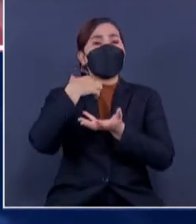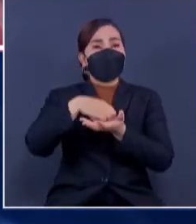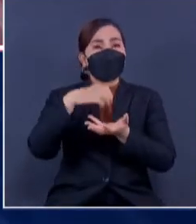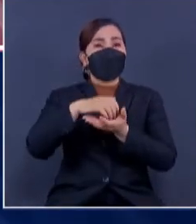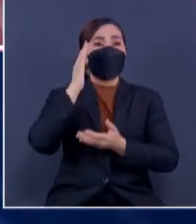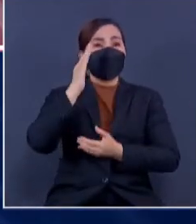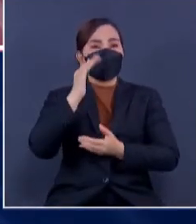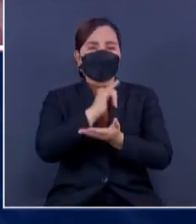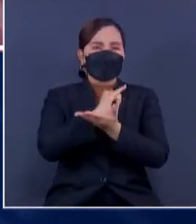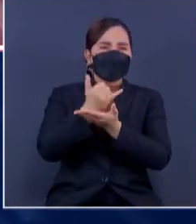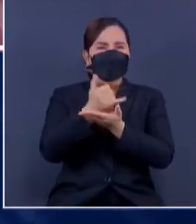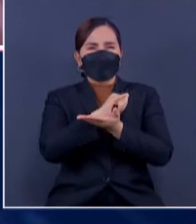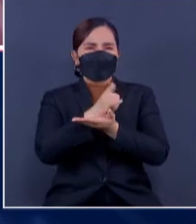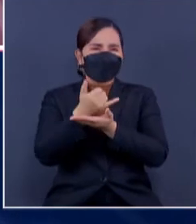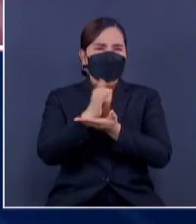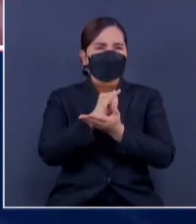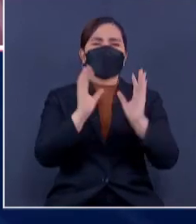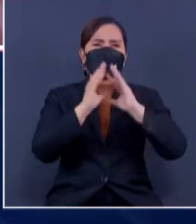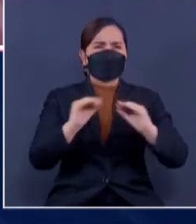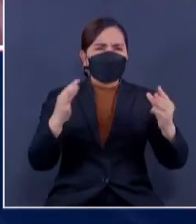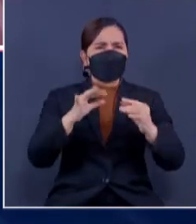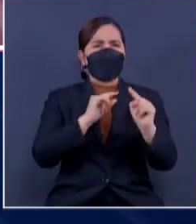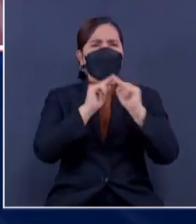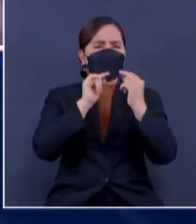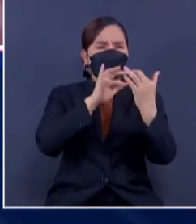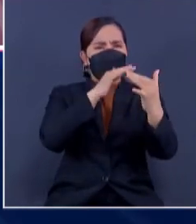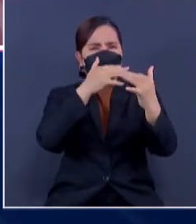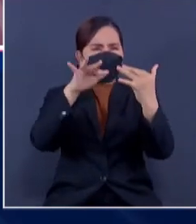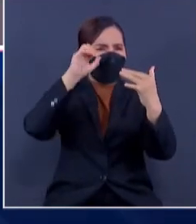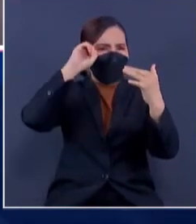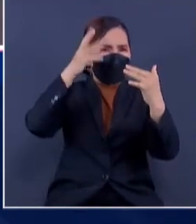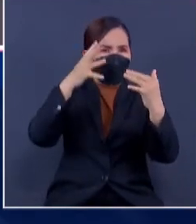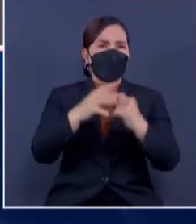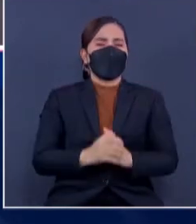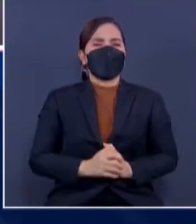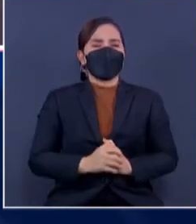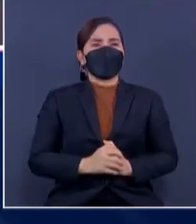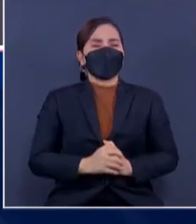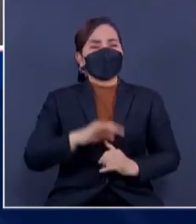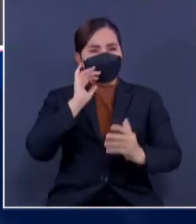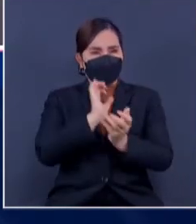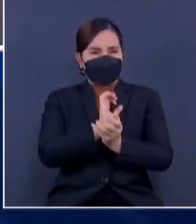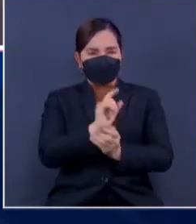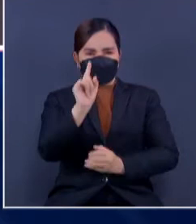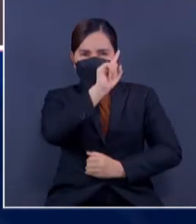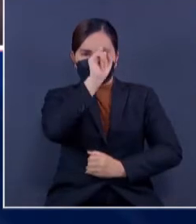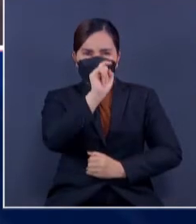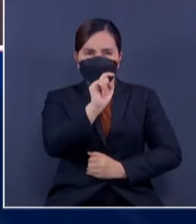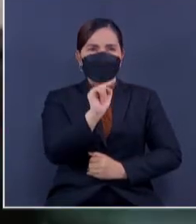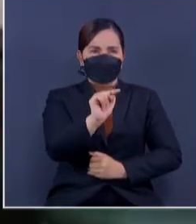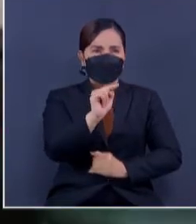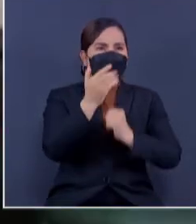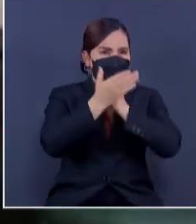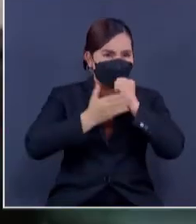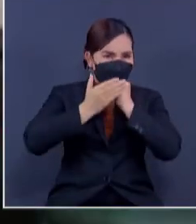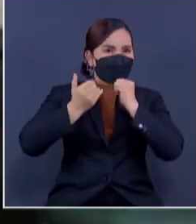ายคนนี้เขามีท่าทางลุกลี้ลุกลนพูดจาไม่รู้เรื่องพูดจาวกไปวนมาตำรวจก็เลยสงสัยว่าแบบนี้เ